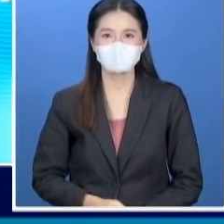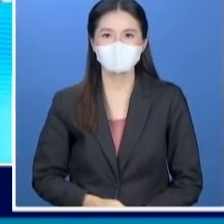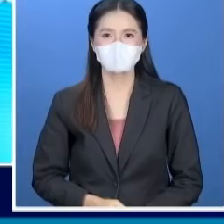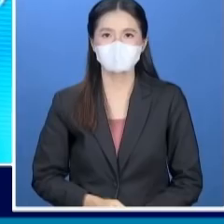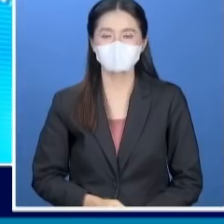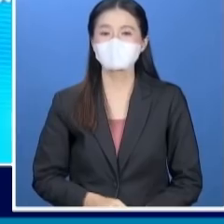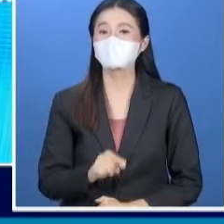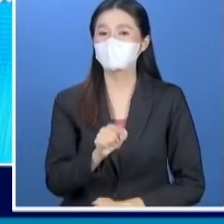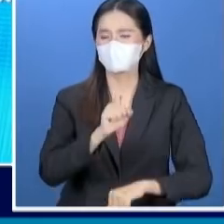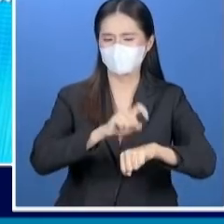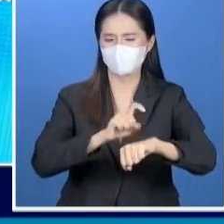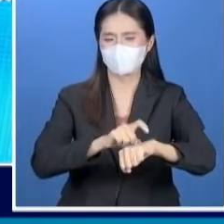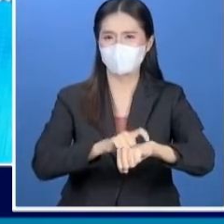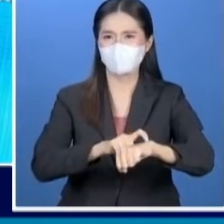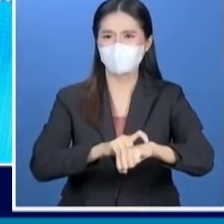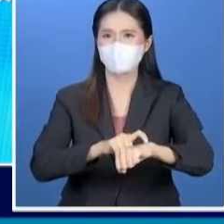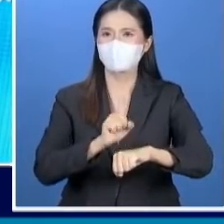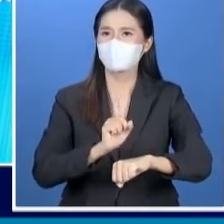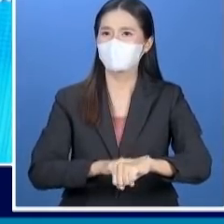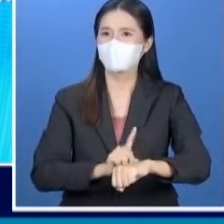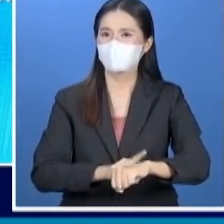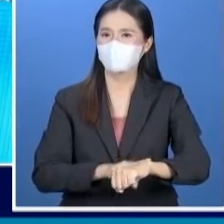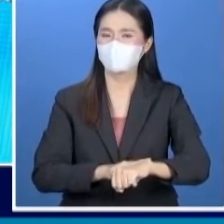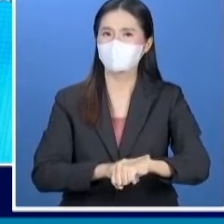ตรงนั้นจะเป็นช่วงเวลา